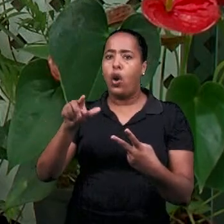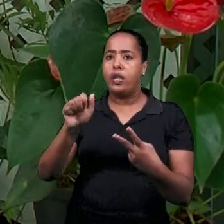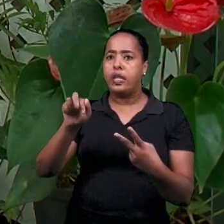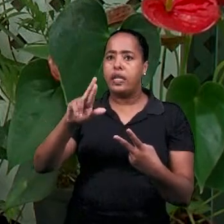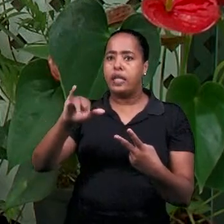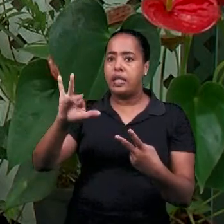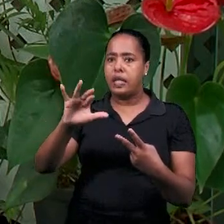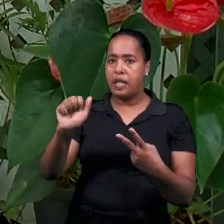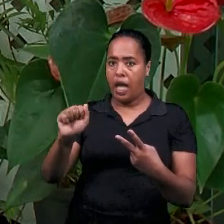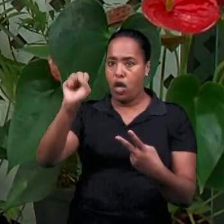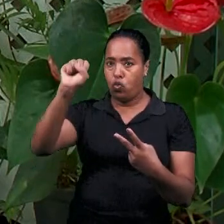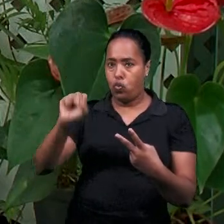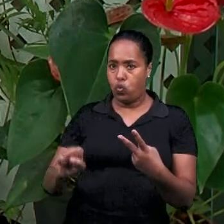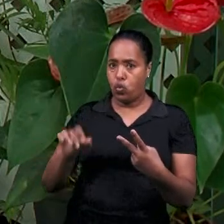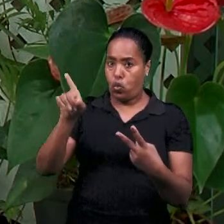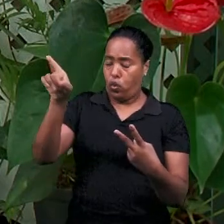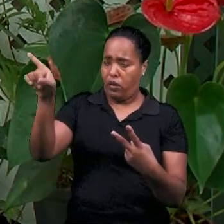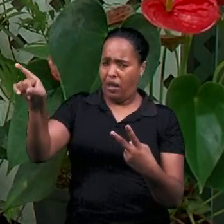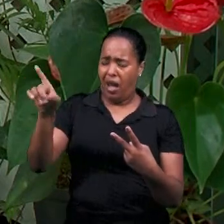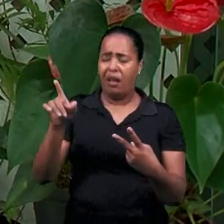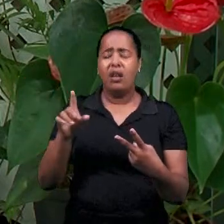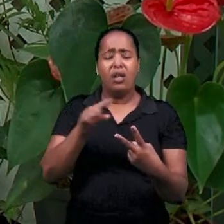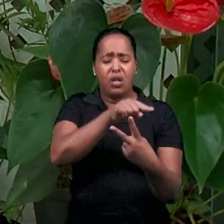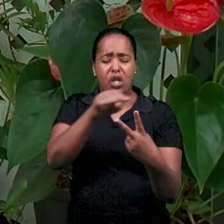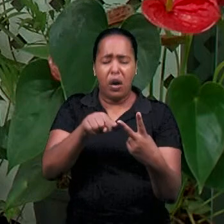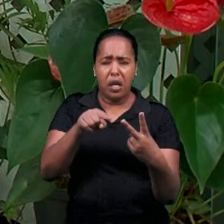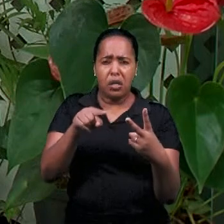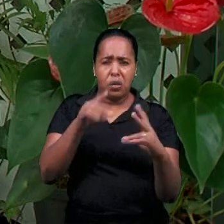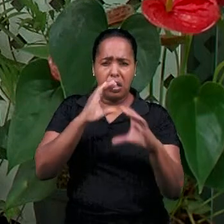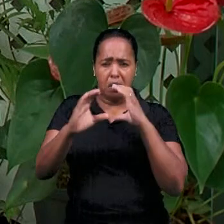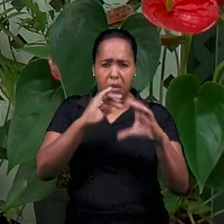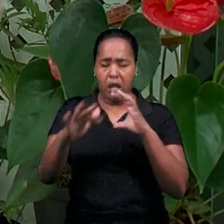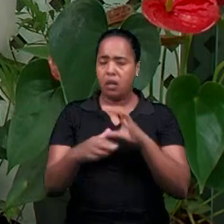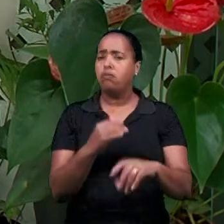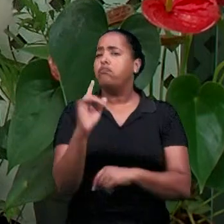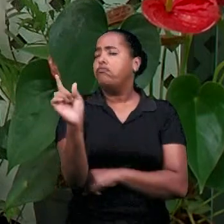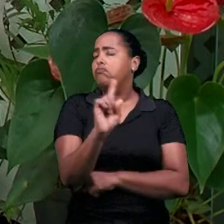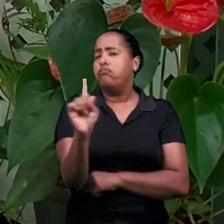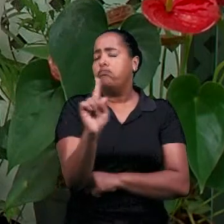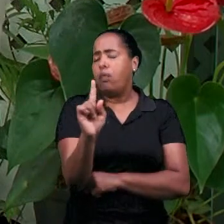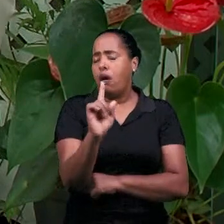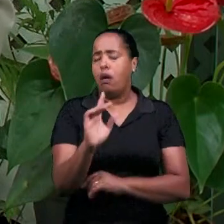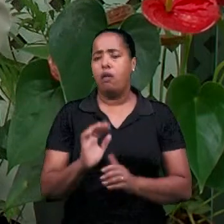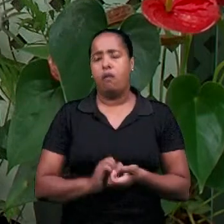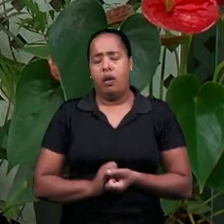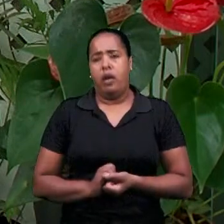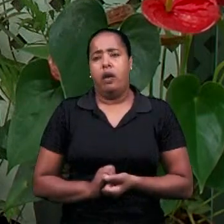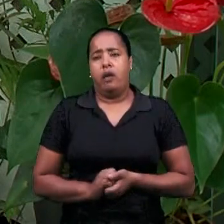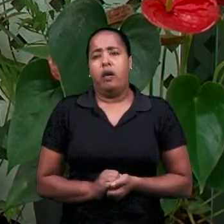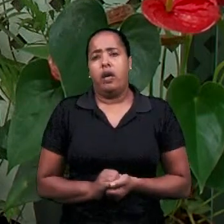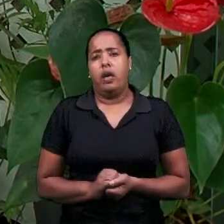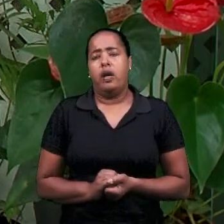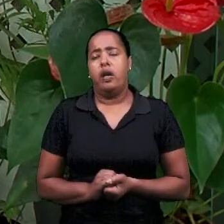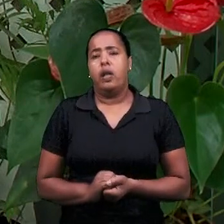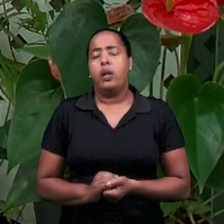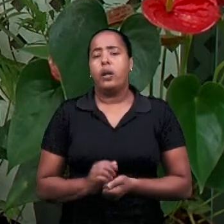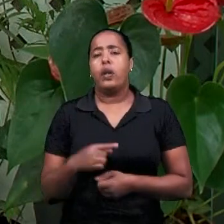train de dire qu'il n'y a que ces deux sœurs qui sont communiquées. Non, absolument. Nous sommes en train de dire